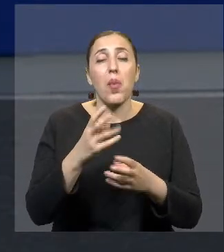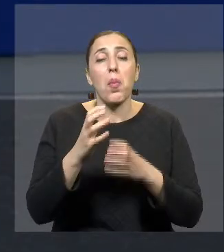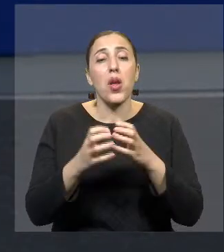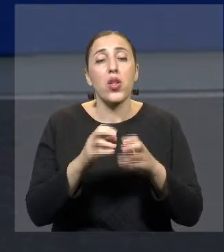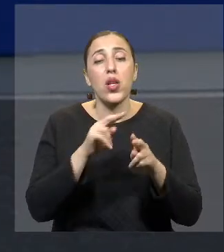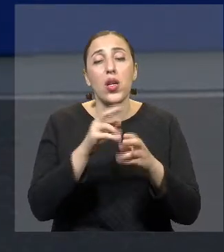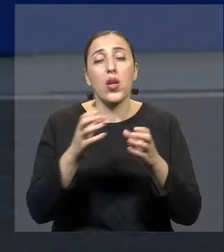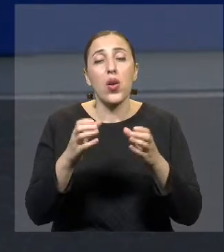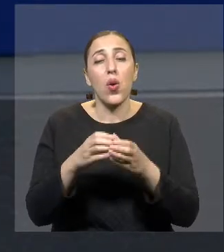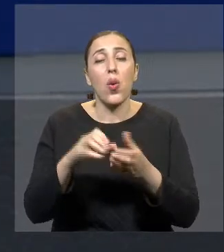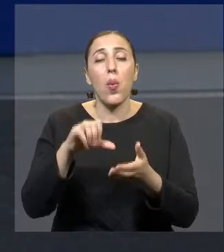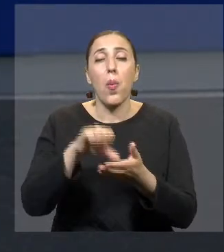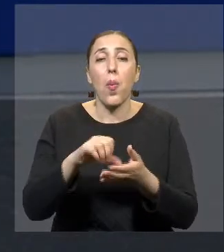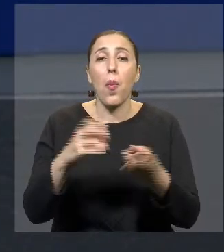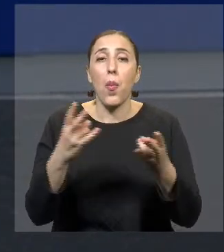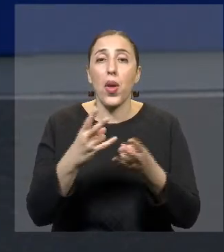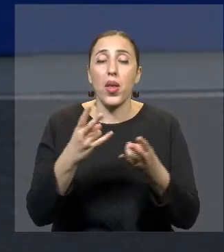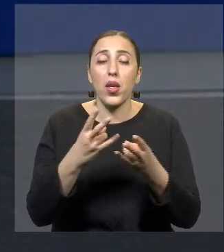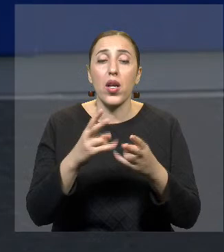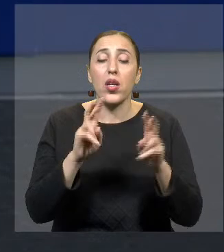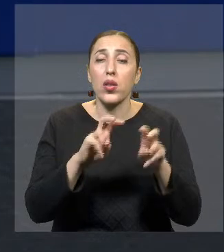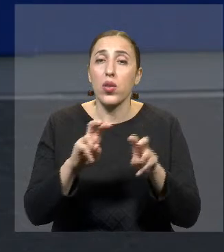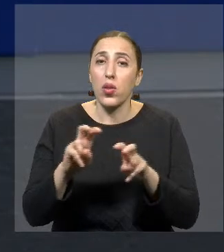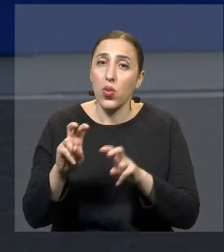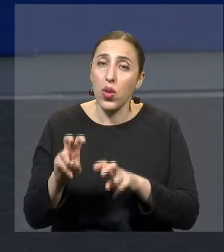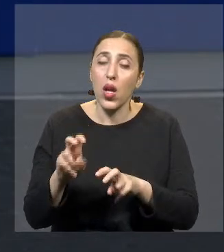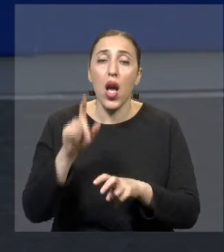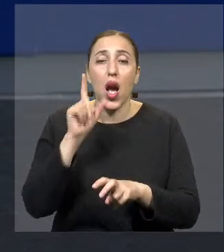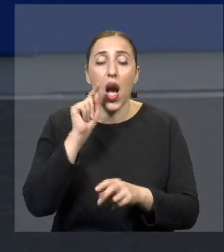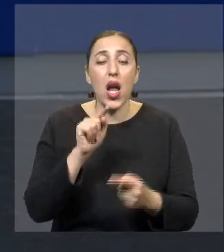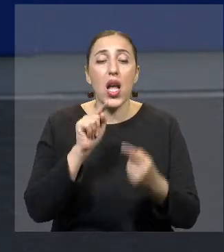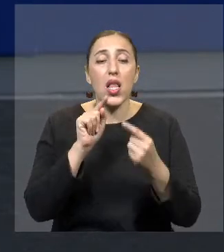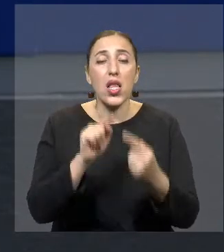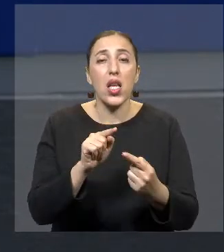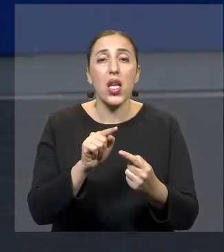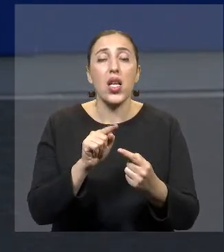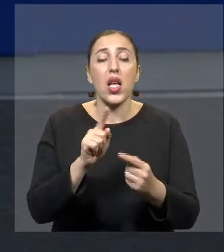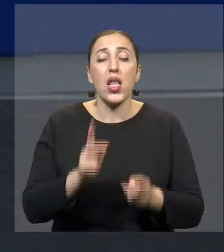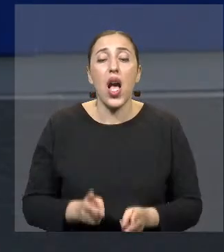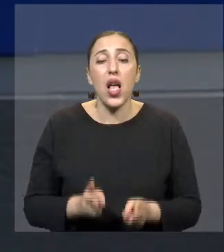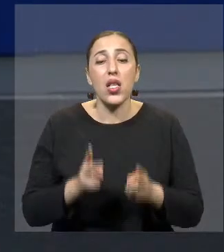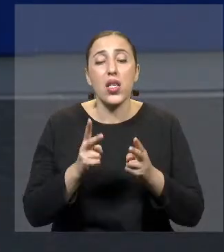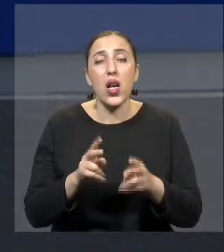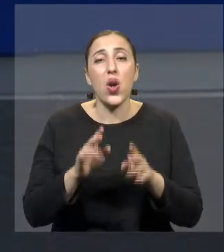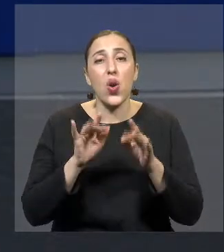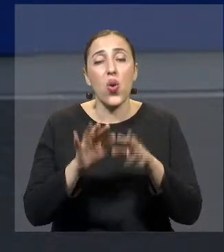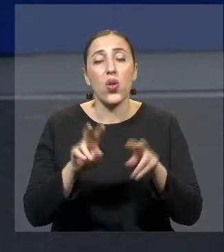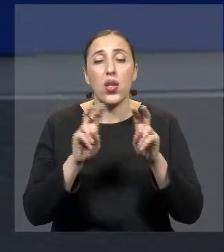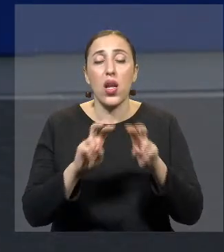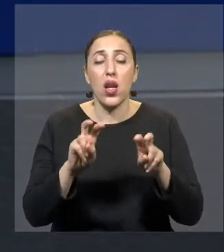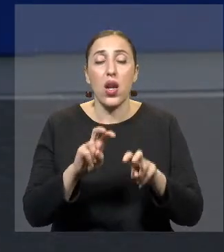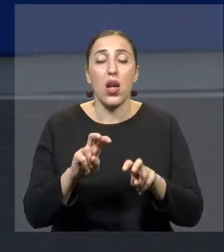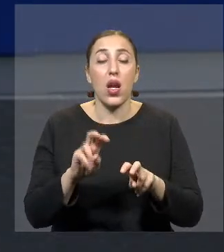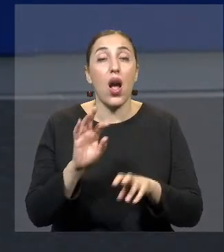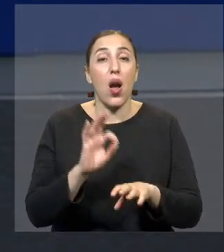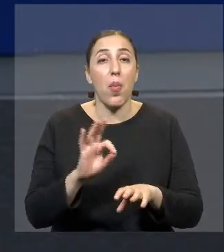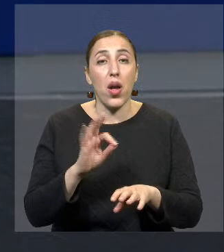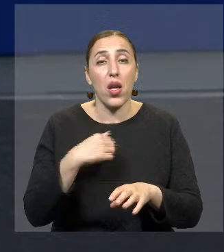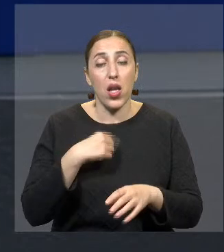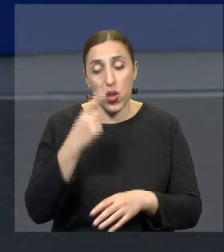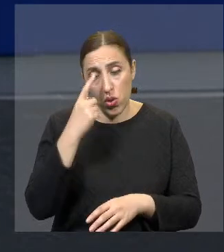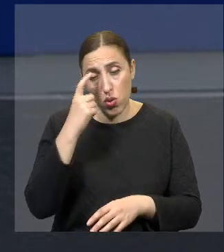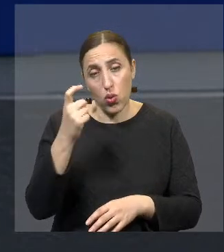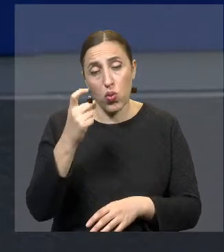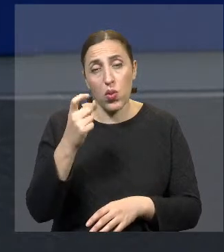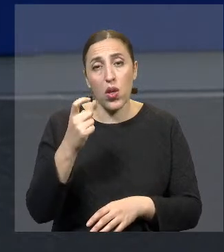ունենք լերնային գարաբաղում իրավիճակը դիտարգելու և հայերի դեմ ենթադրել հանցագործությունները հետա կննելու համար։ Քոչ եմ անում